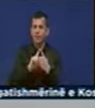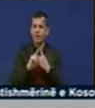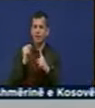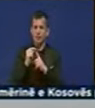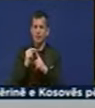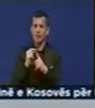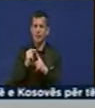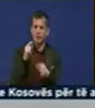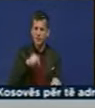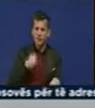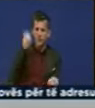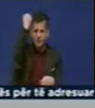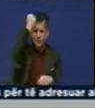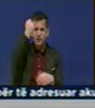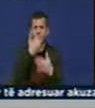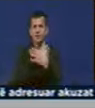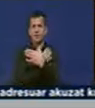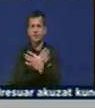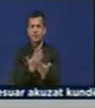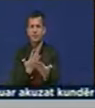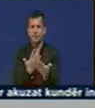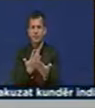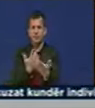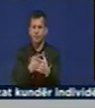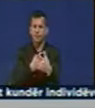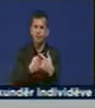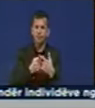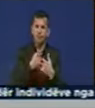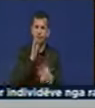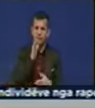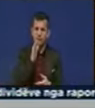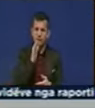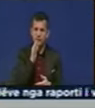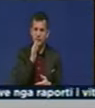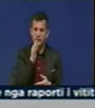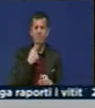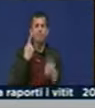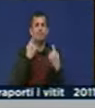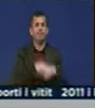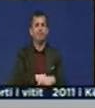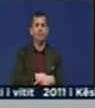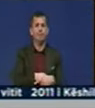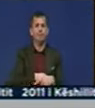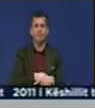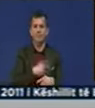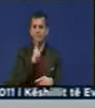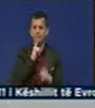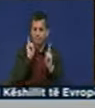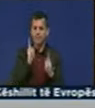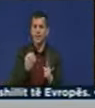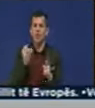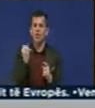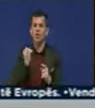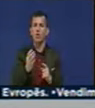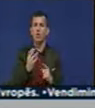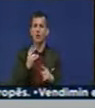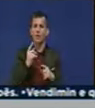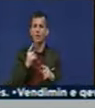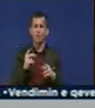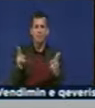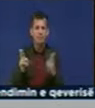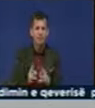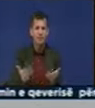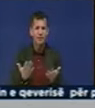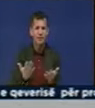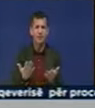preshevare drejt Kosovës, Shqipëris dhe Macedonis, fatkeqësisht me kuota të caktuara, të limituara,